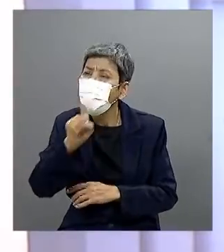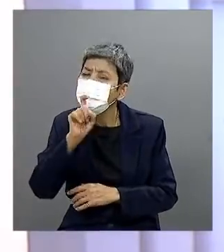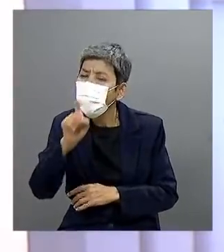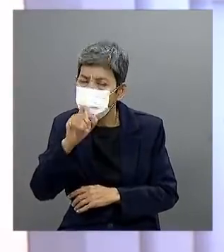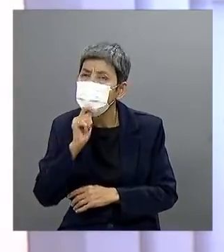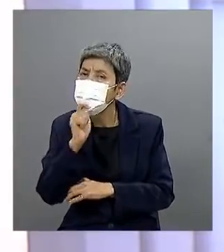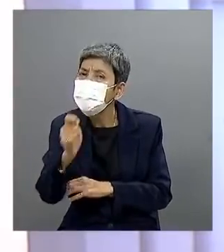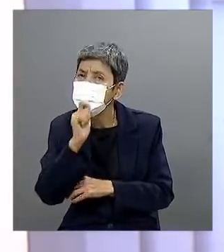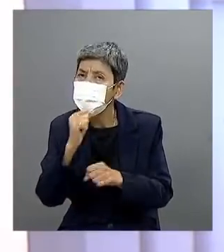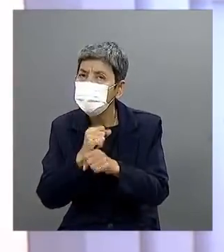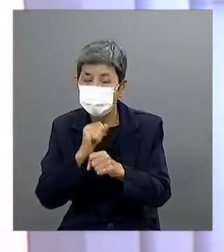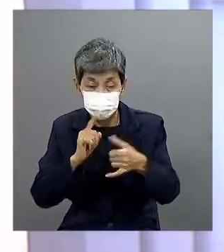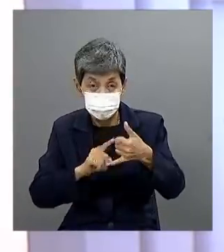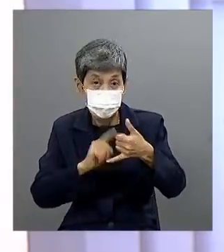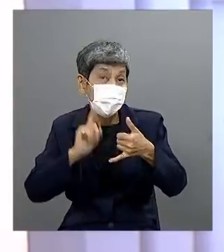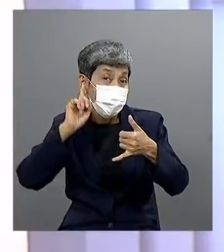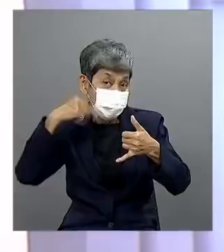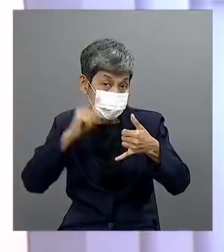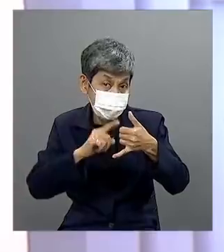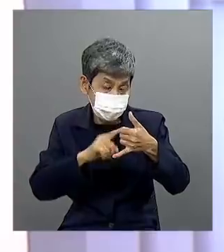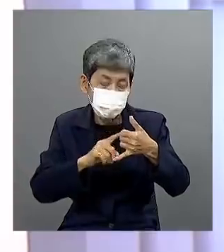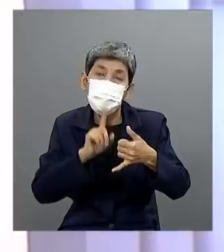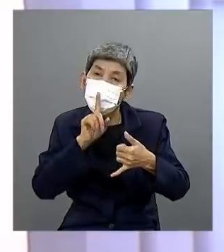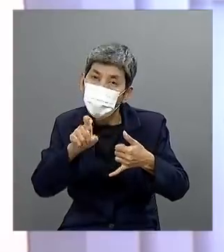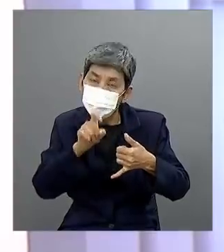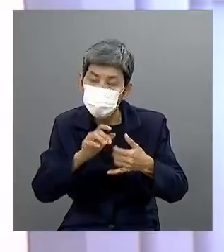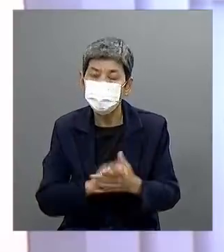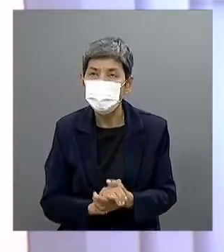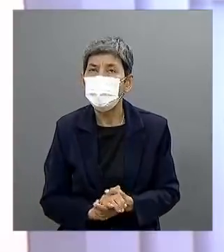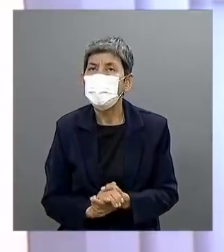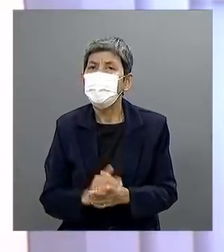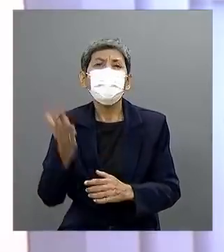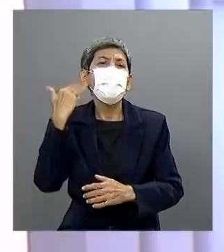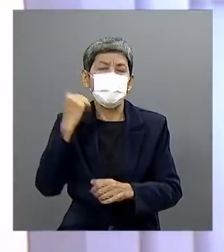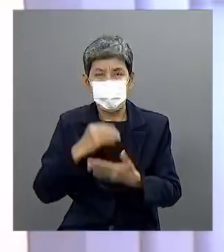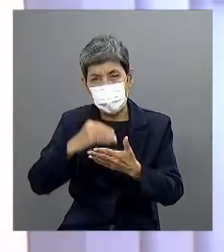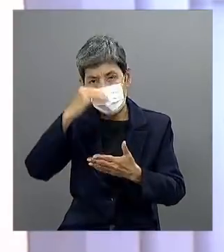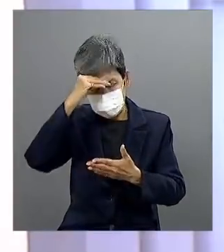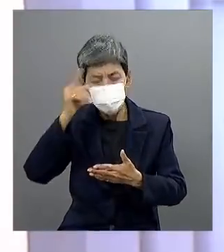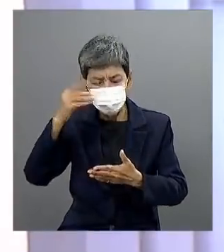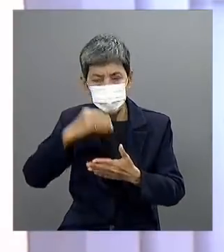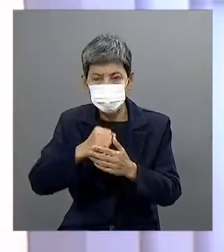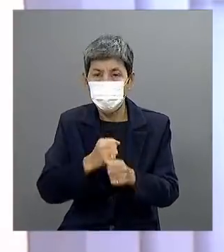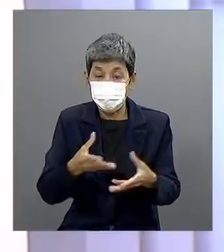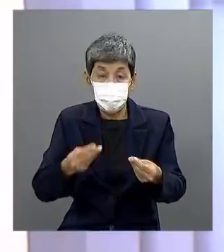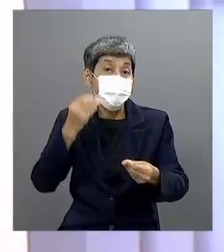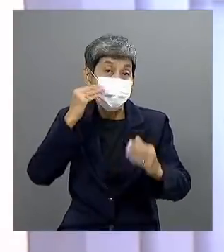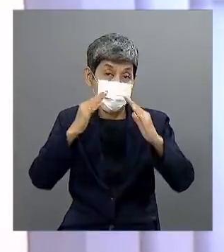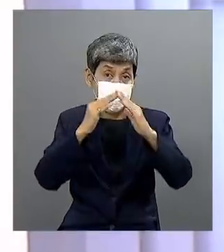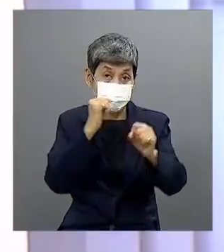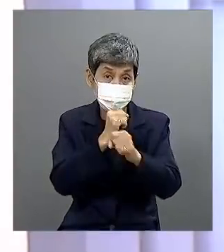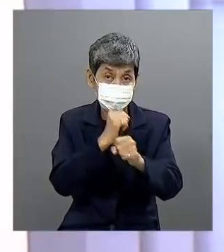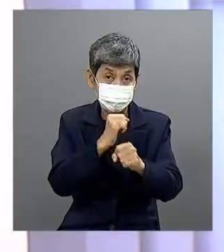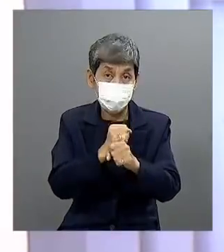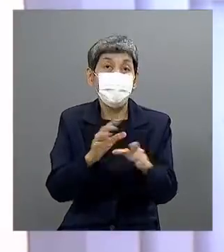อน้องเขาชื่อสุทธิดาฟาร์มปูนาอันนี้ต้องพูดถึงน้องนิดนึงนะคะตอนนั้นน้องยังเรียนไม่จบเลยใช้พื้นที่ในบ้านเนี่ยทำฟาร์มปูนา เราเคยนำเสนอนี ่ใช่เราเคยน